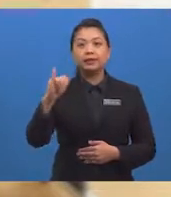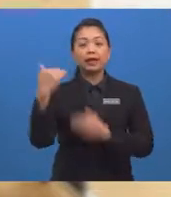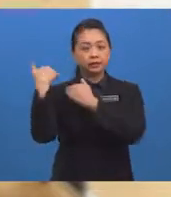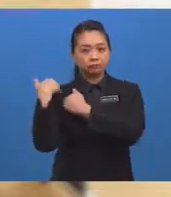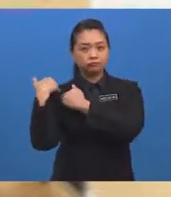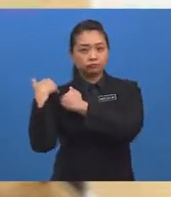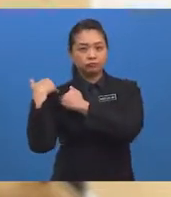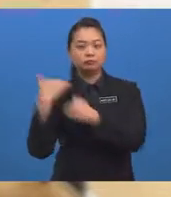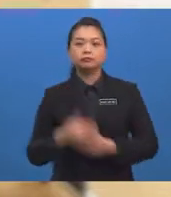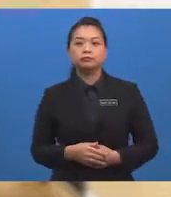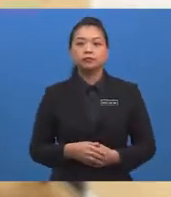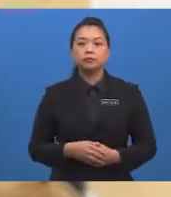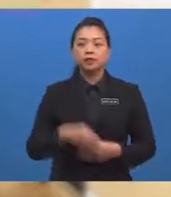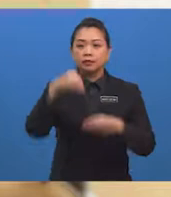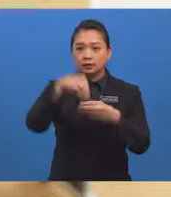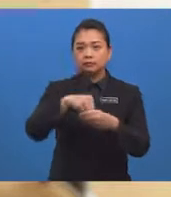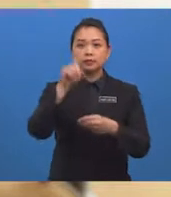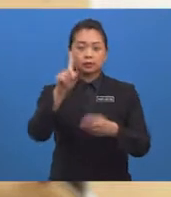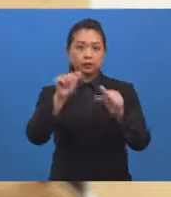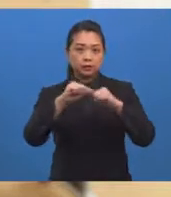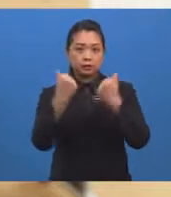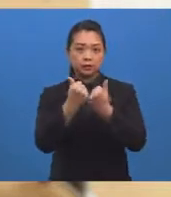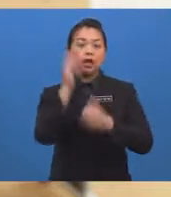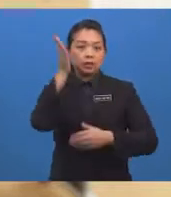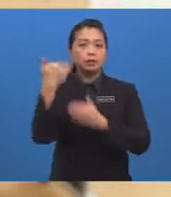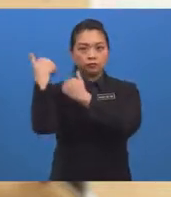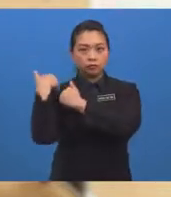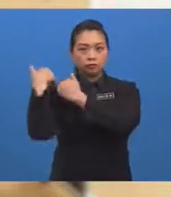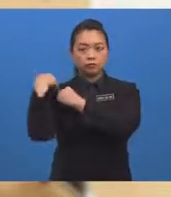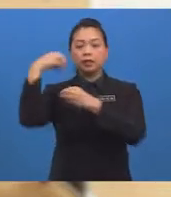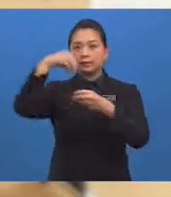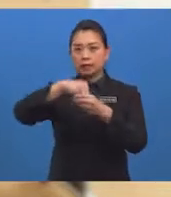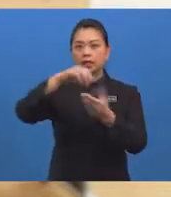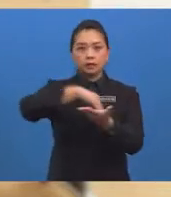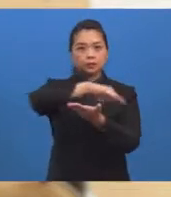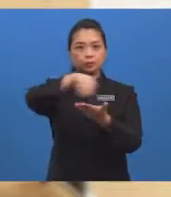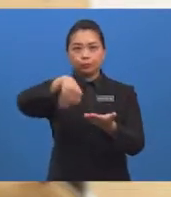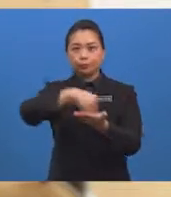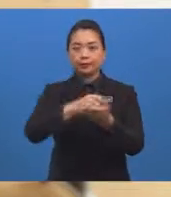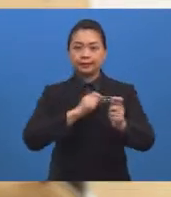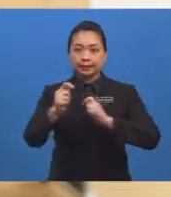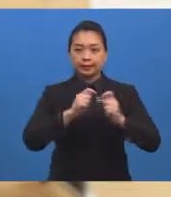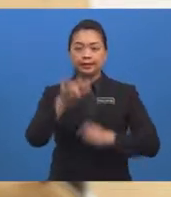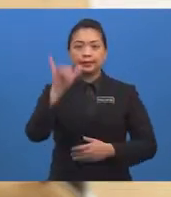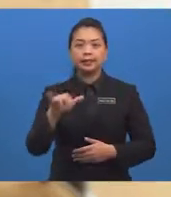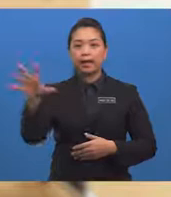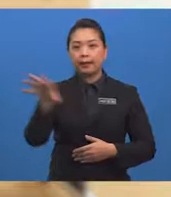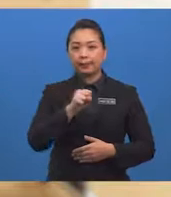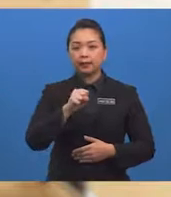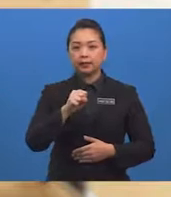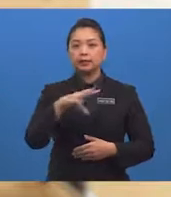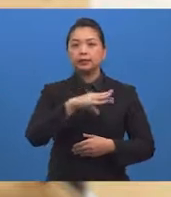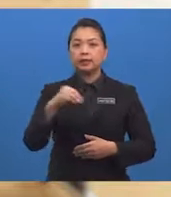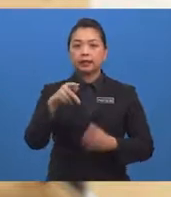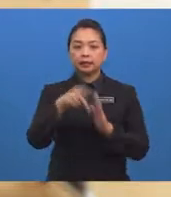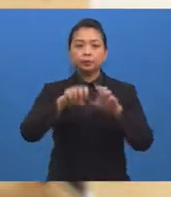sesebuah agensi di mana akan bertanggungjawab terhadap semua tindakan yang diambil dan keputusan